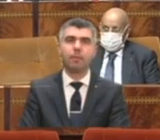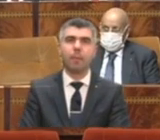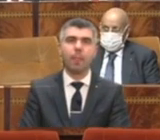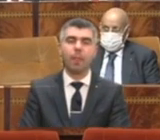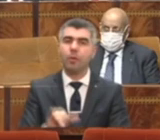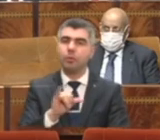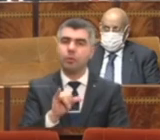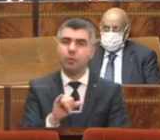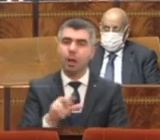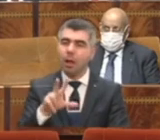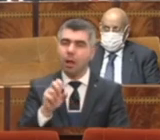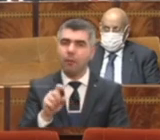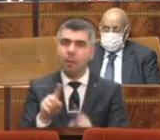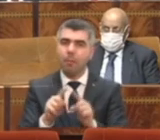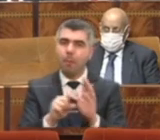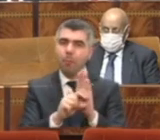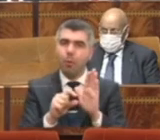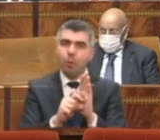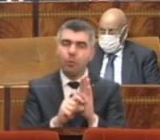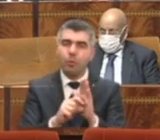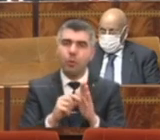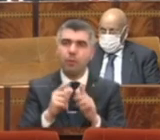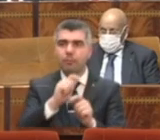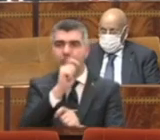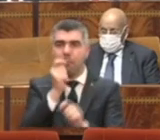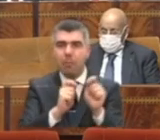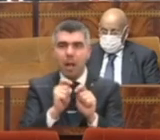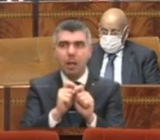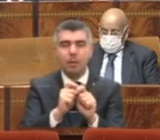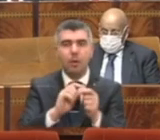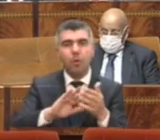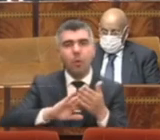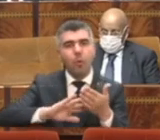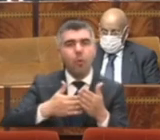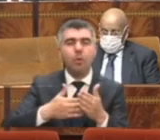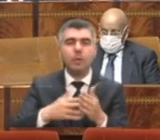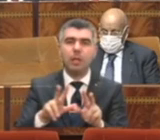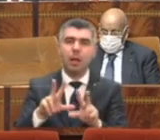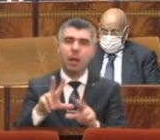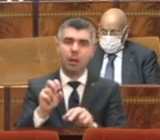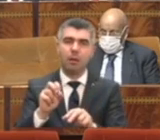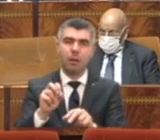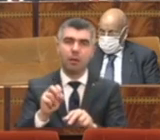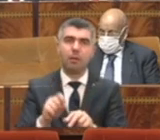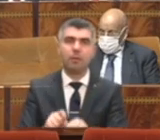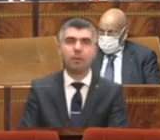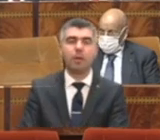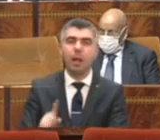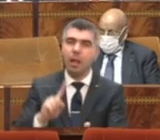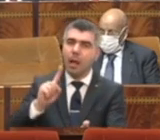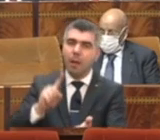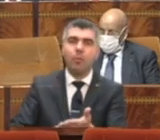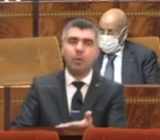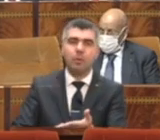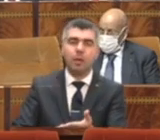لأنه لإلمامك بالموضوع ديال التعمير يعني بجملته، وانت قلتي انه راه لابد من اعاده